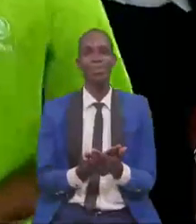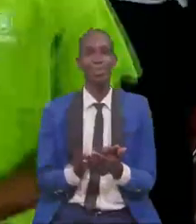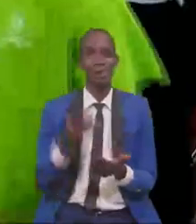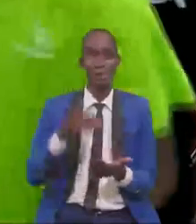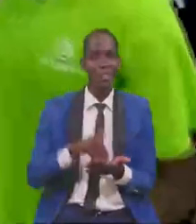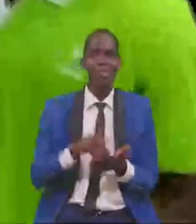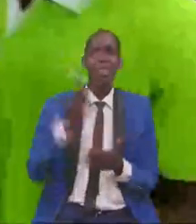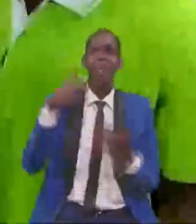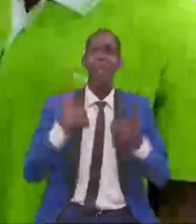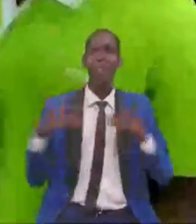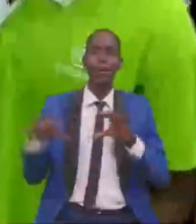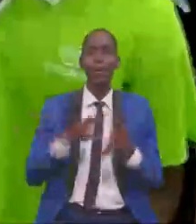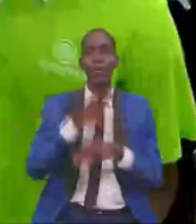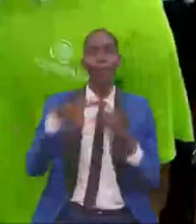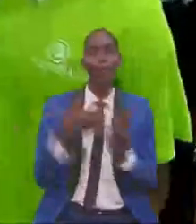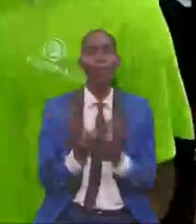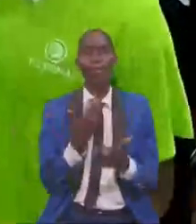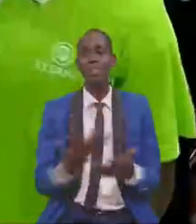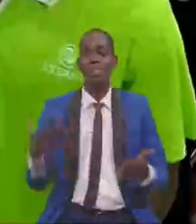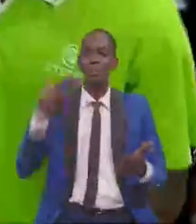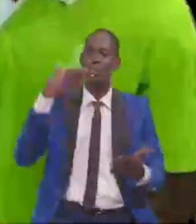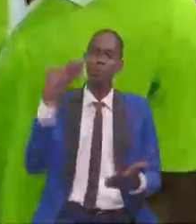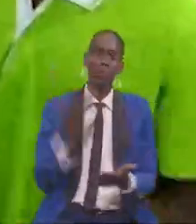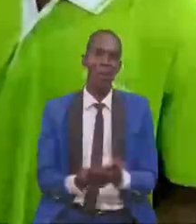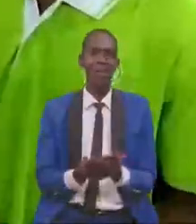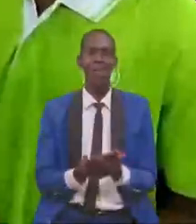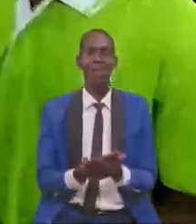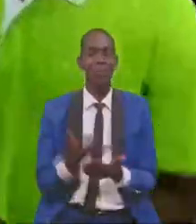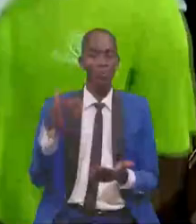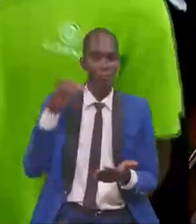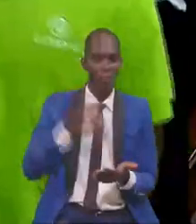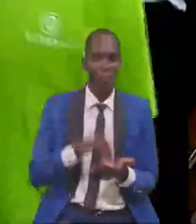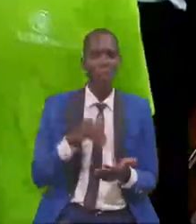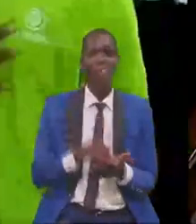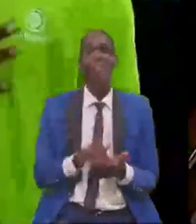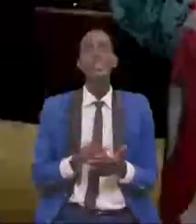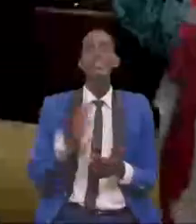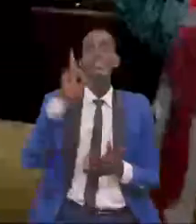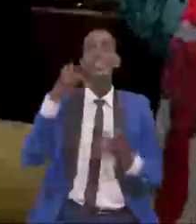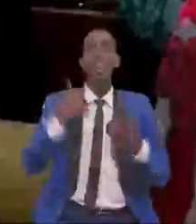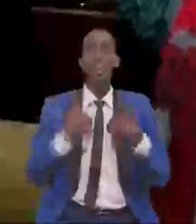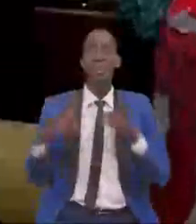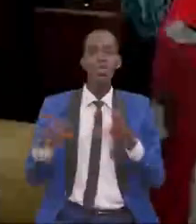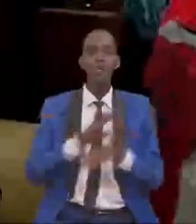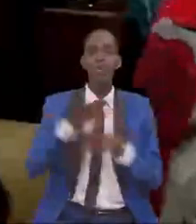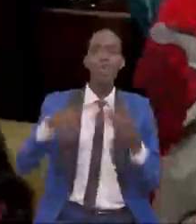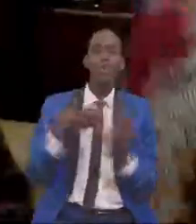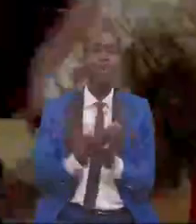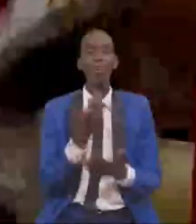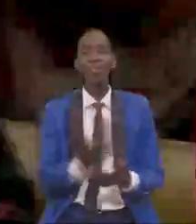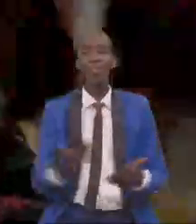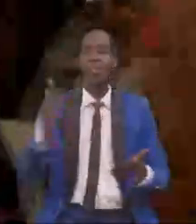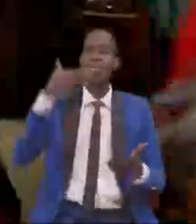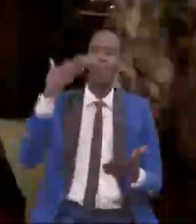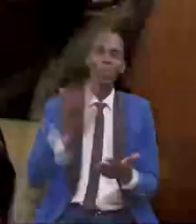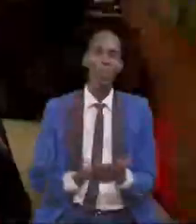Christ a fait tout à merveille pour votre corps. Il faut le dire pour tout ce qui vous concerne. Il a